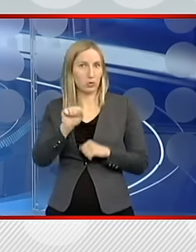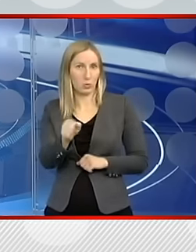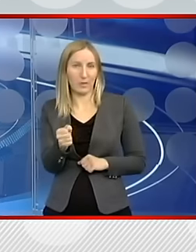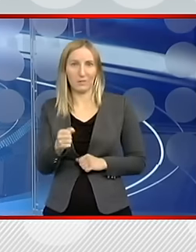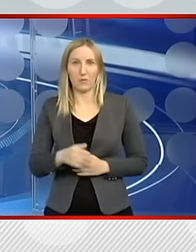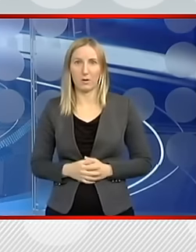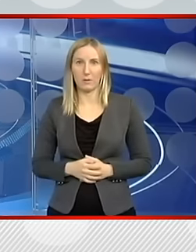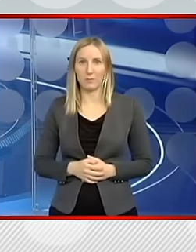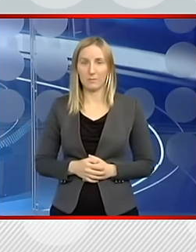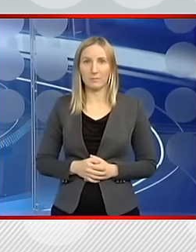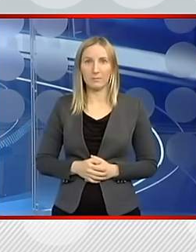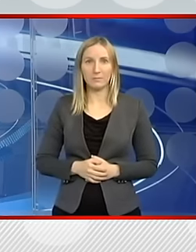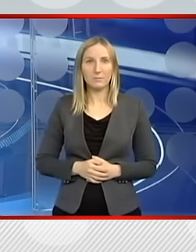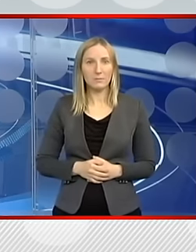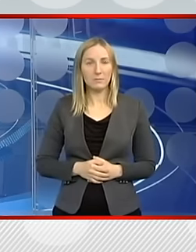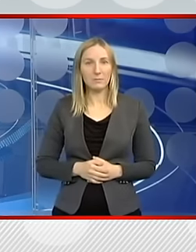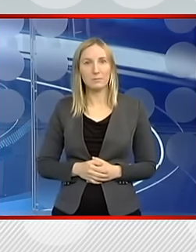trenutno.